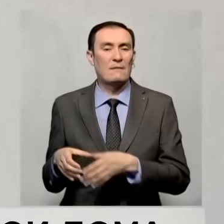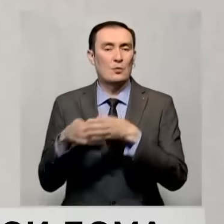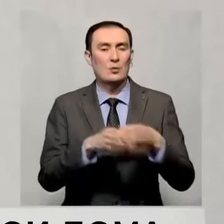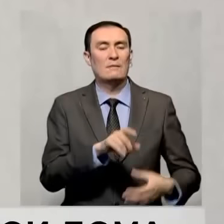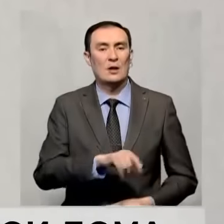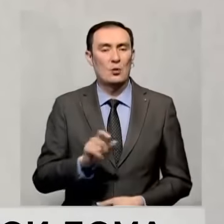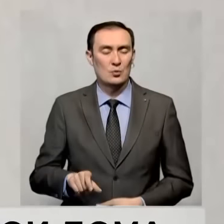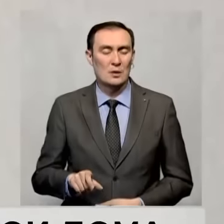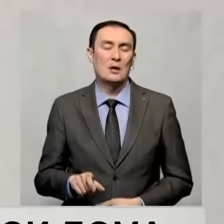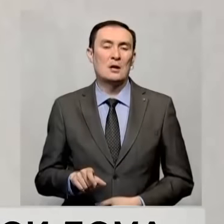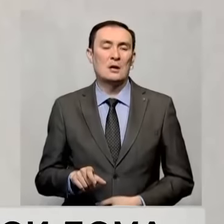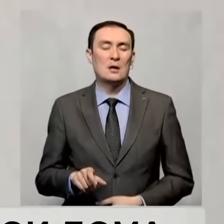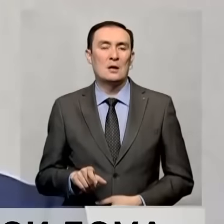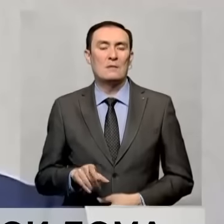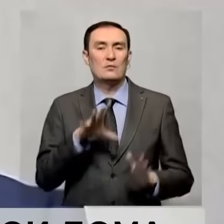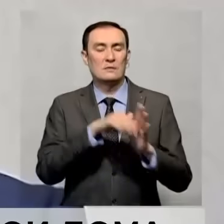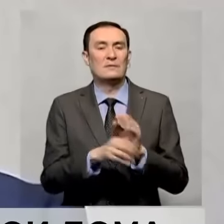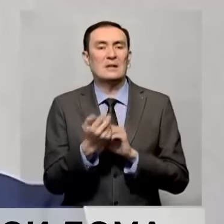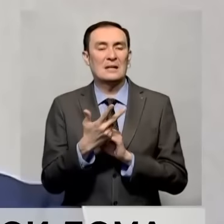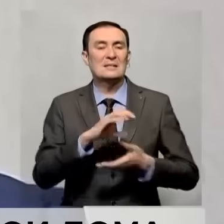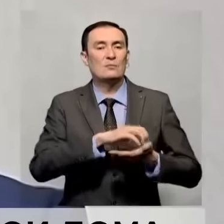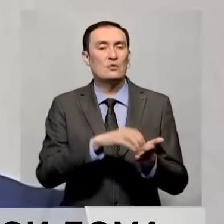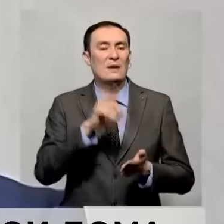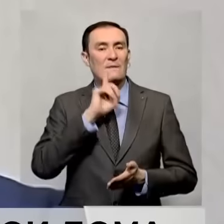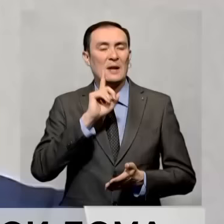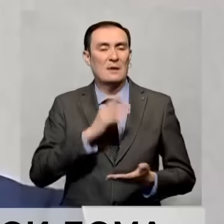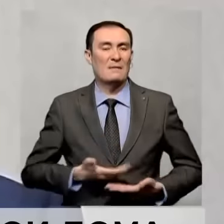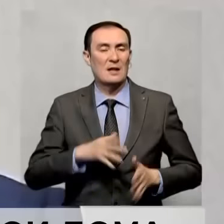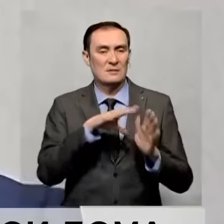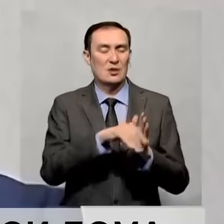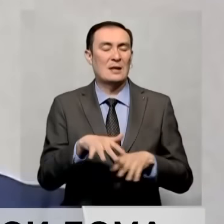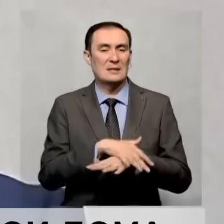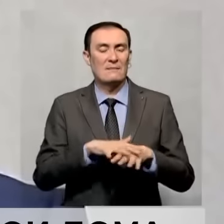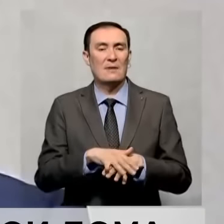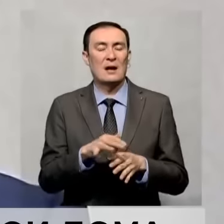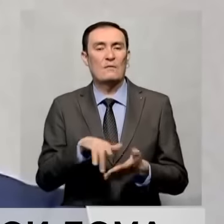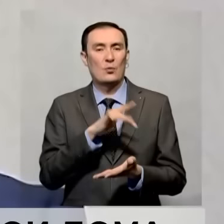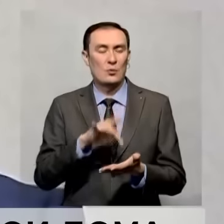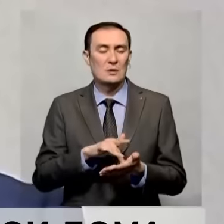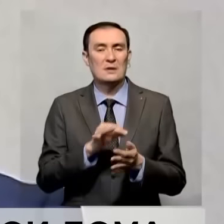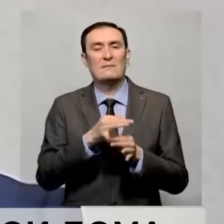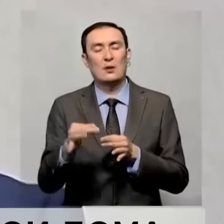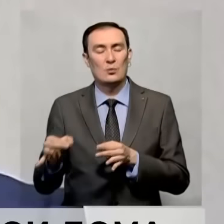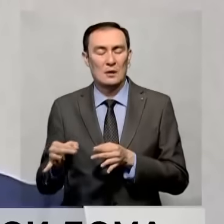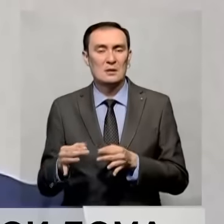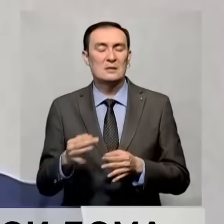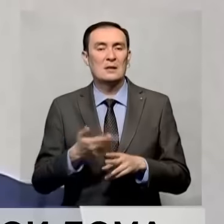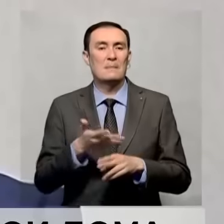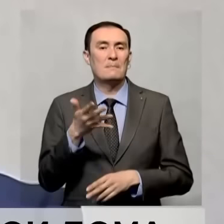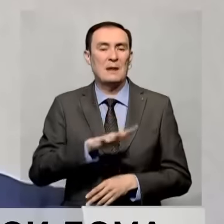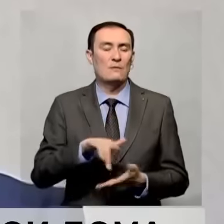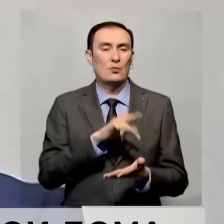люди размещены в 13 пунктах временного размещения населения в областном центре и в районах. Из них 5 в